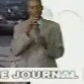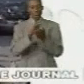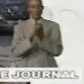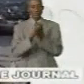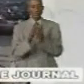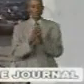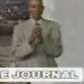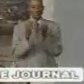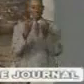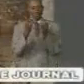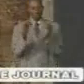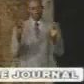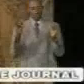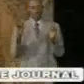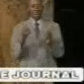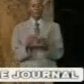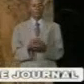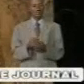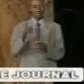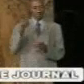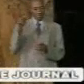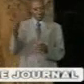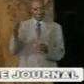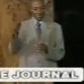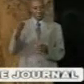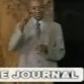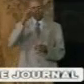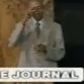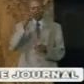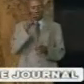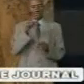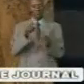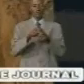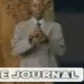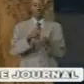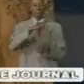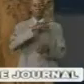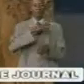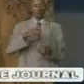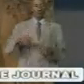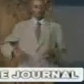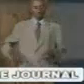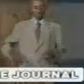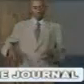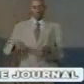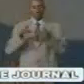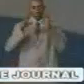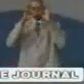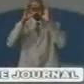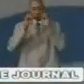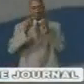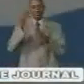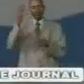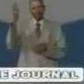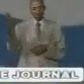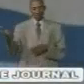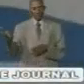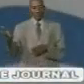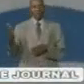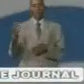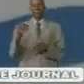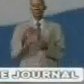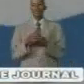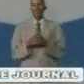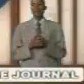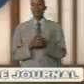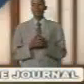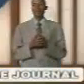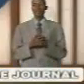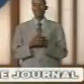régime politique la République parlementaire. Son actuel président est Karolos Papoulias.